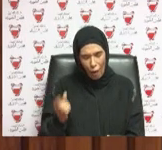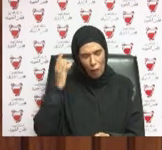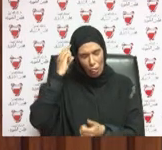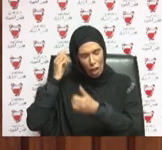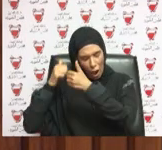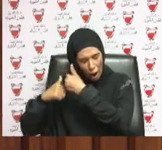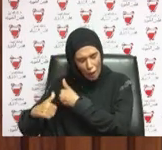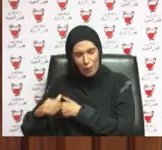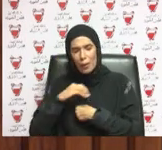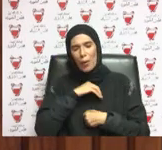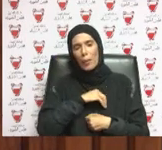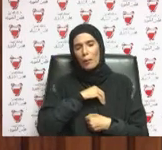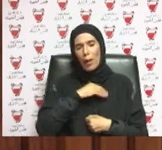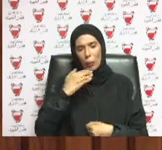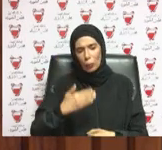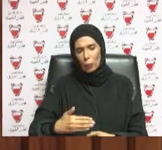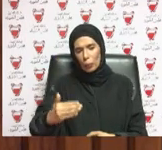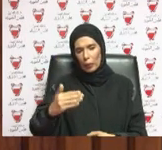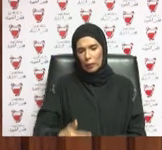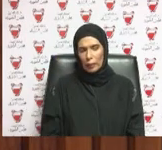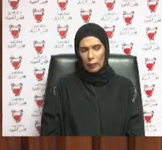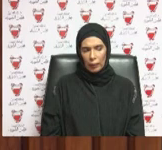قلوبنا ما حيينا.